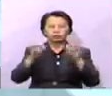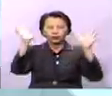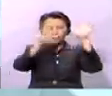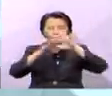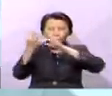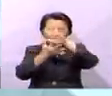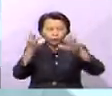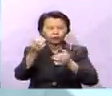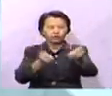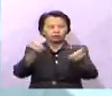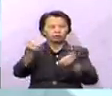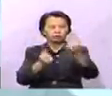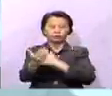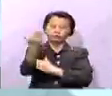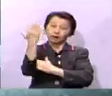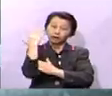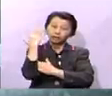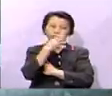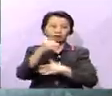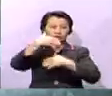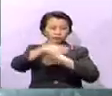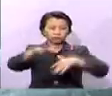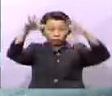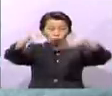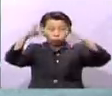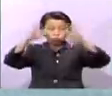kabus apabila memandu pada waktu pagi dan selepas hujan.